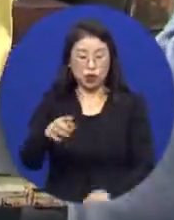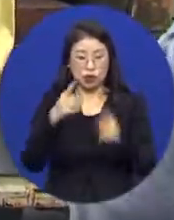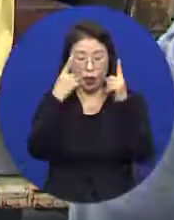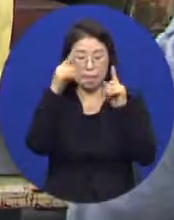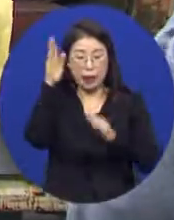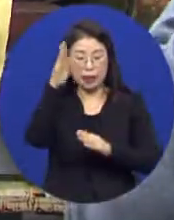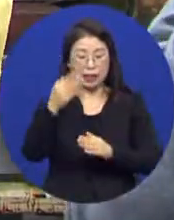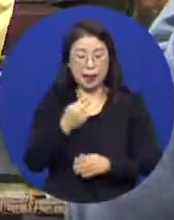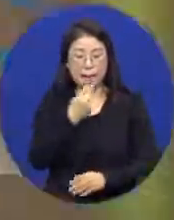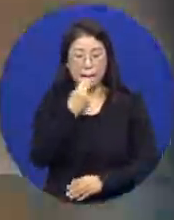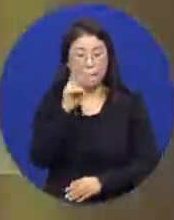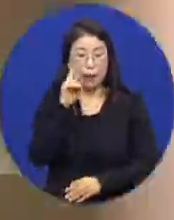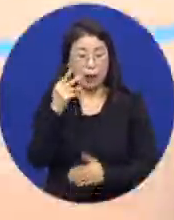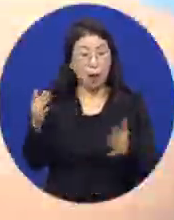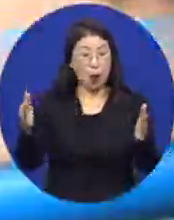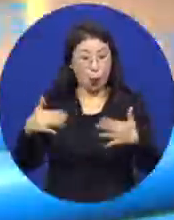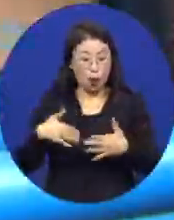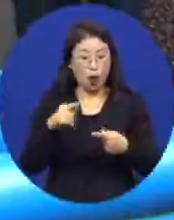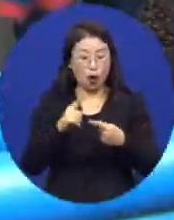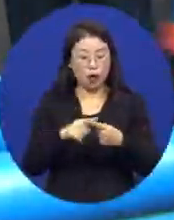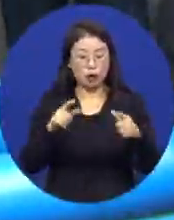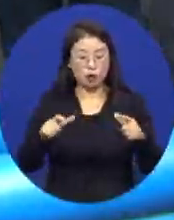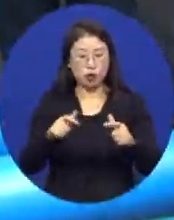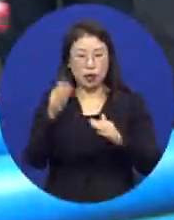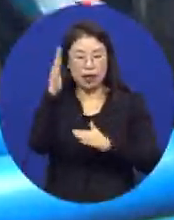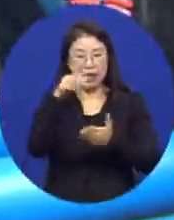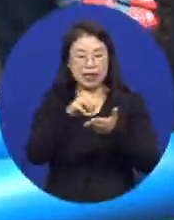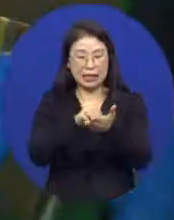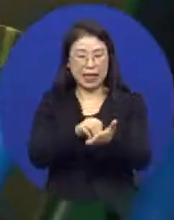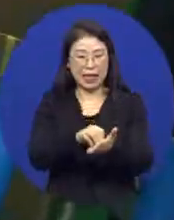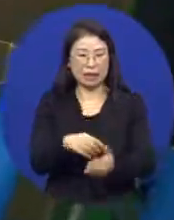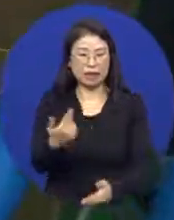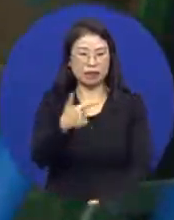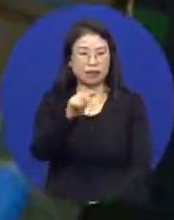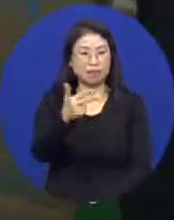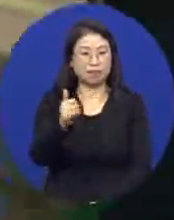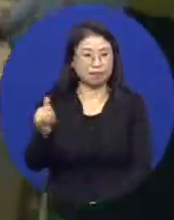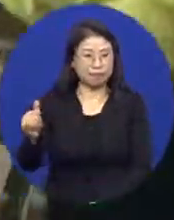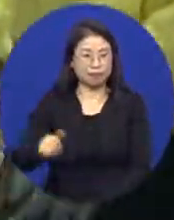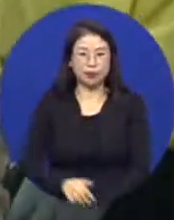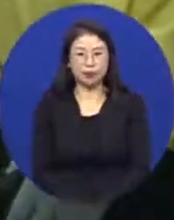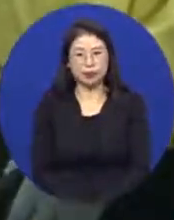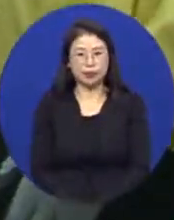수험생 예비 소집이 실시되는데 도내 수험생은 6,700여 명입니다.